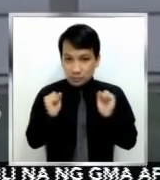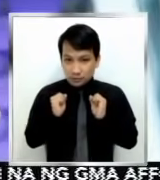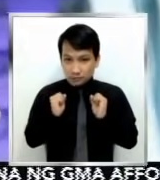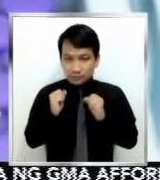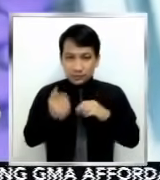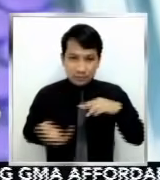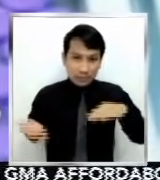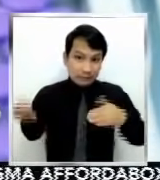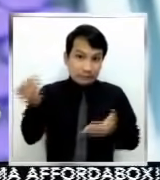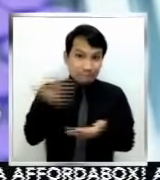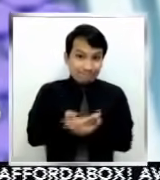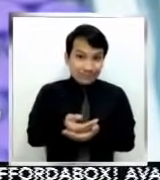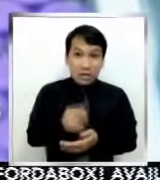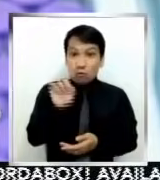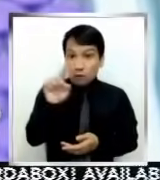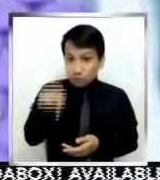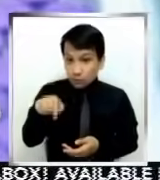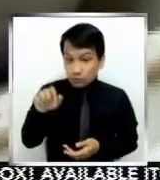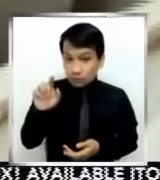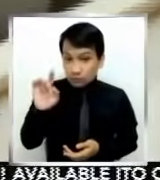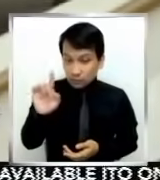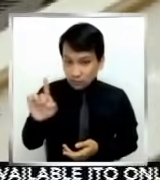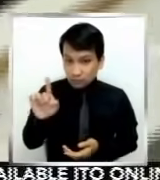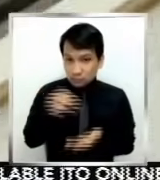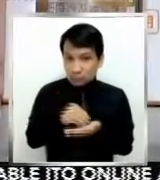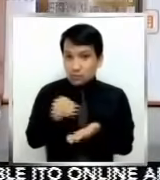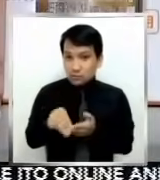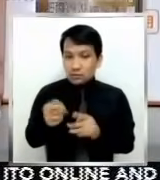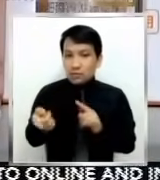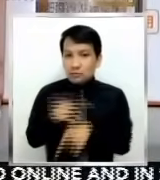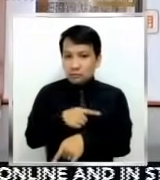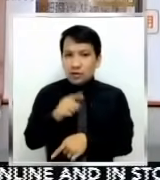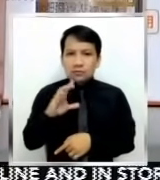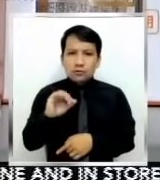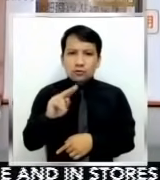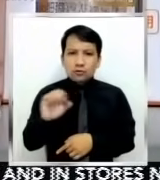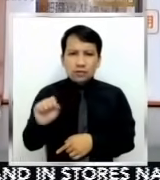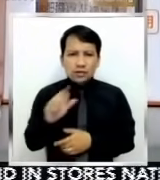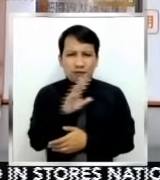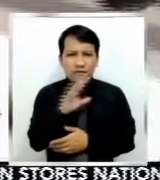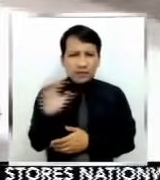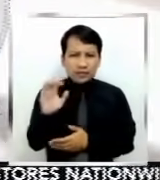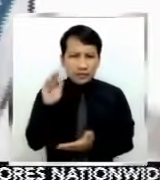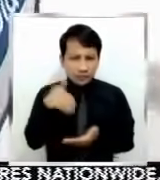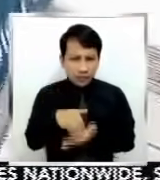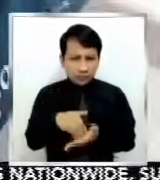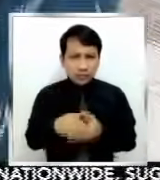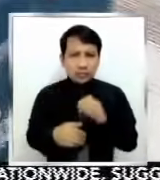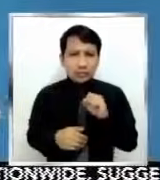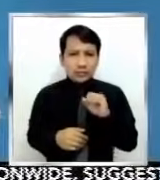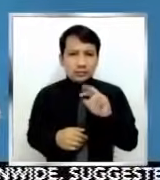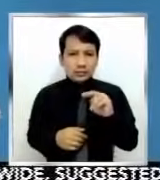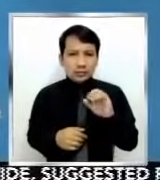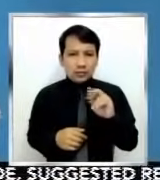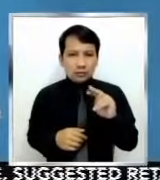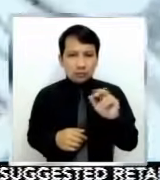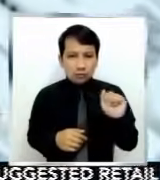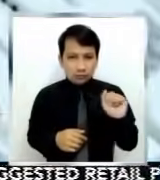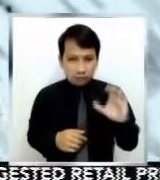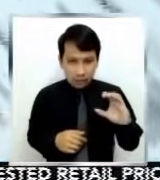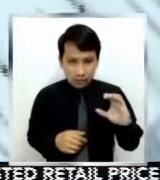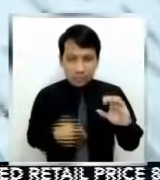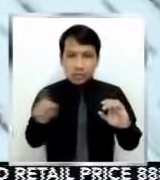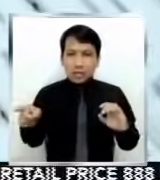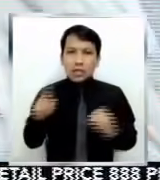1.1 million doses ng Pfizer vaccine mula sa COVAX facility, 500,000 doses ng Sinovac at 2 million doses ng Sputnik V.